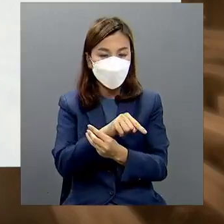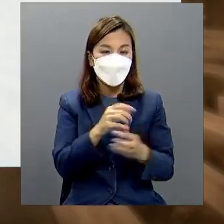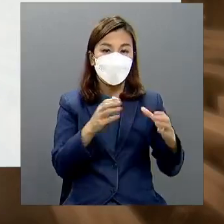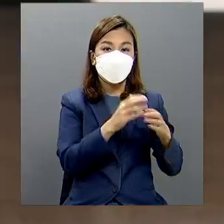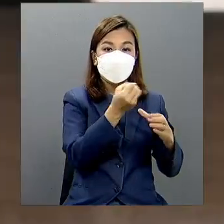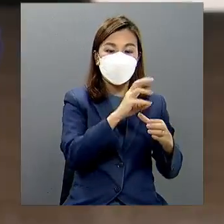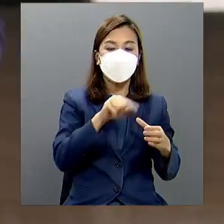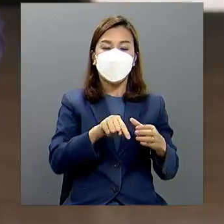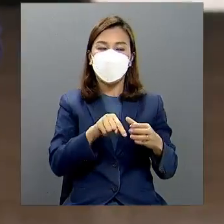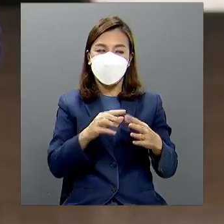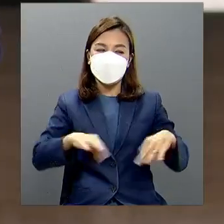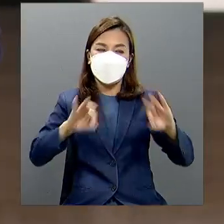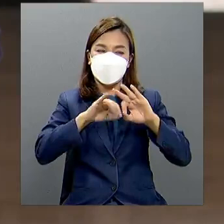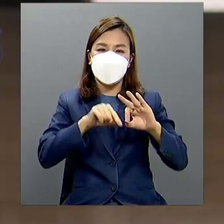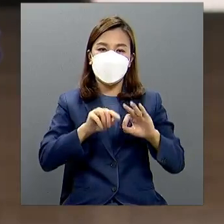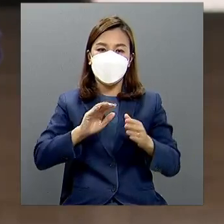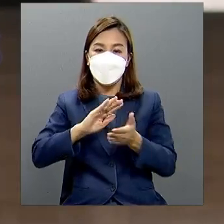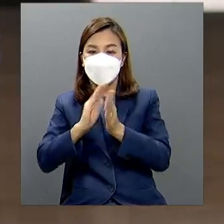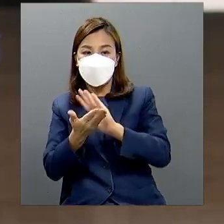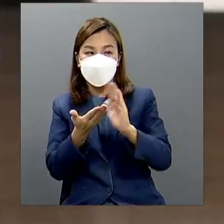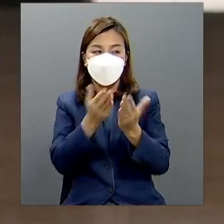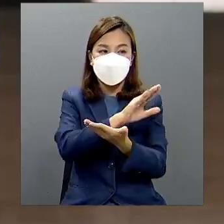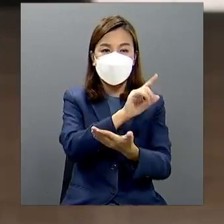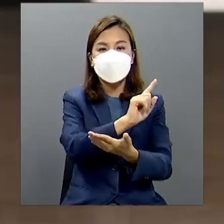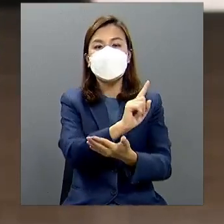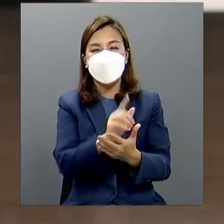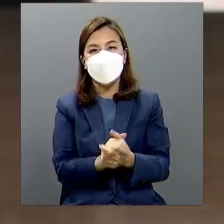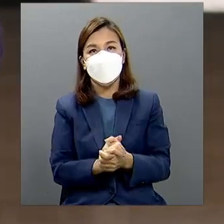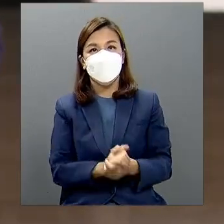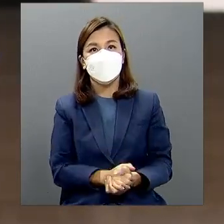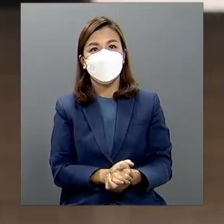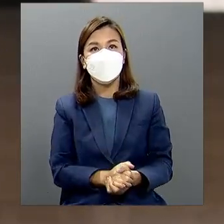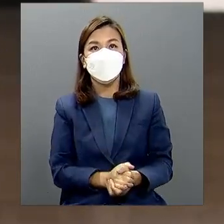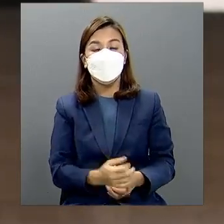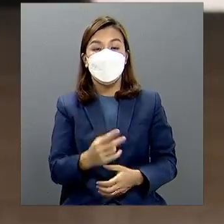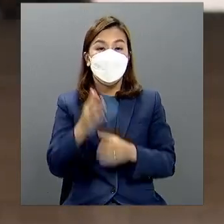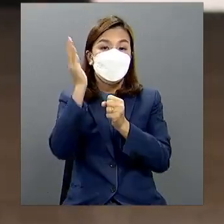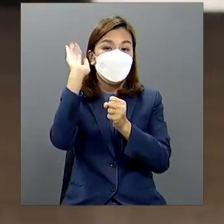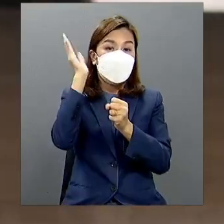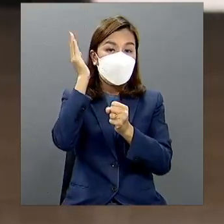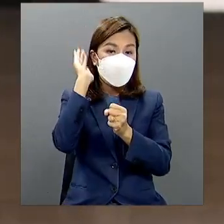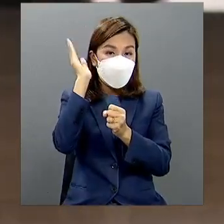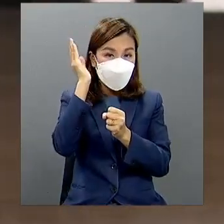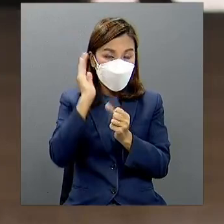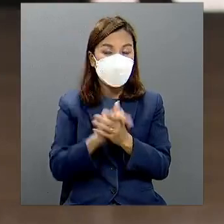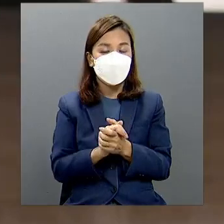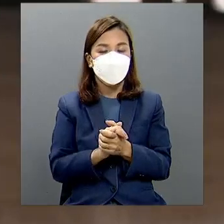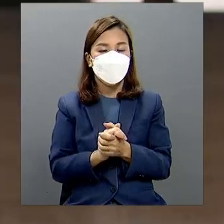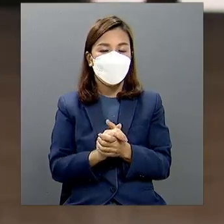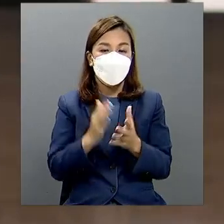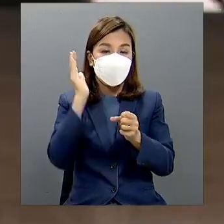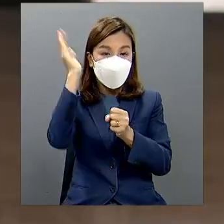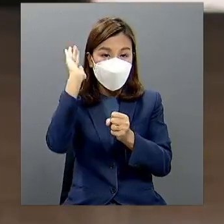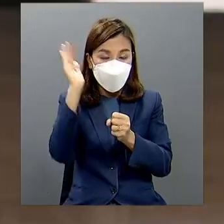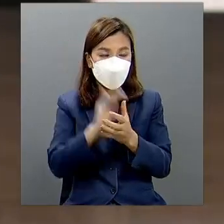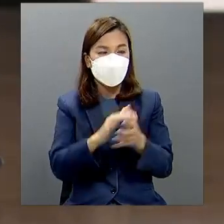ค่ะคุณสวรักษ์คะก็ต้องติดตามกันด้วยนะคะว่าเรื่องของการอภิปรายไม่ไว้วางใจกรณีโครงการสัมปทานท่อส่งน้